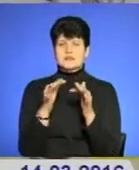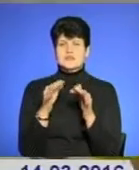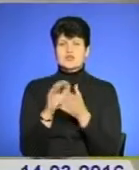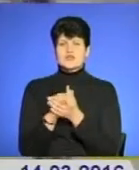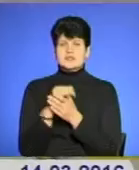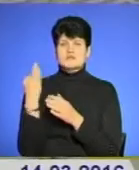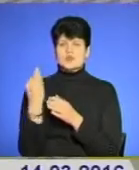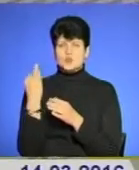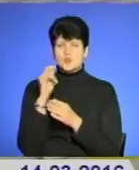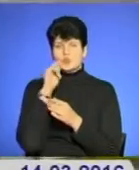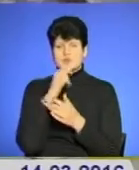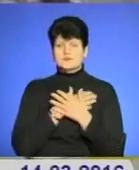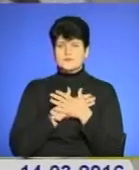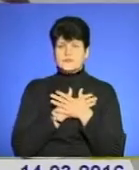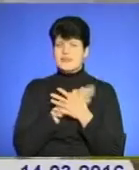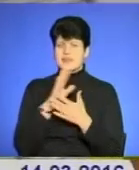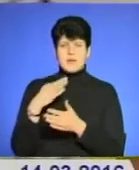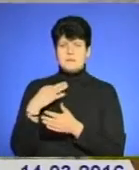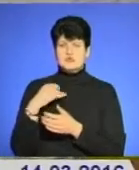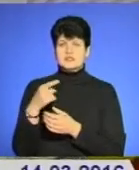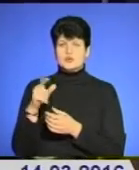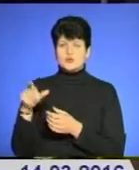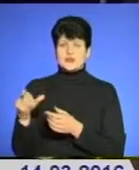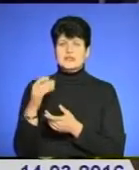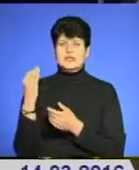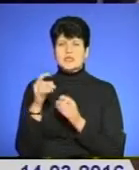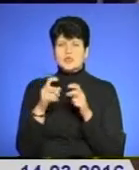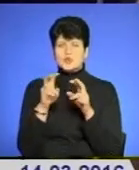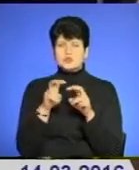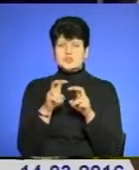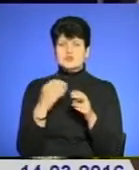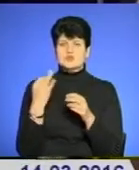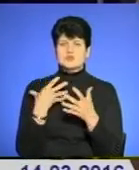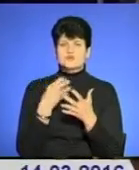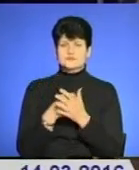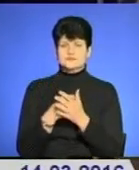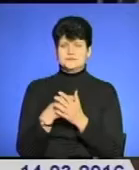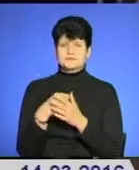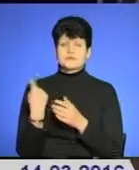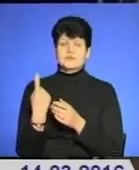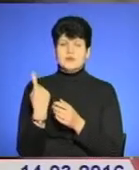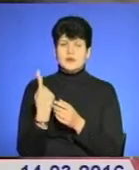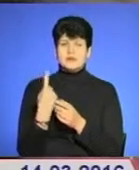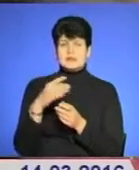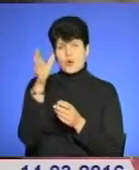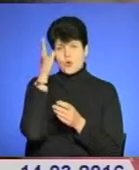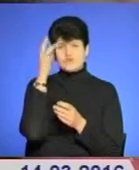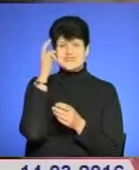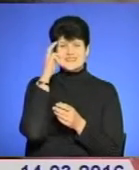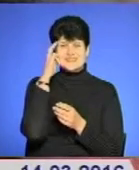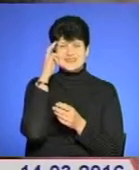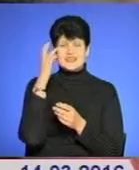істориків, українофілів, небайдужих тернополян, які досліджують історію свого краю. Науковці з Києва, працівники Інституту